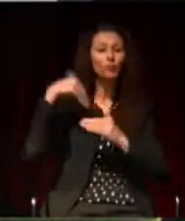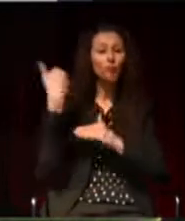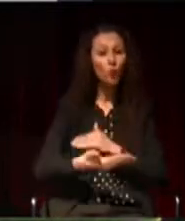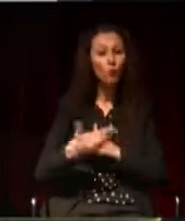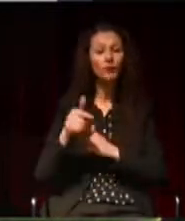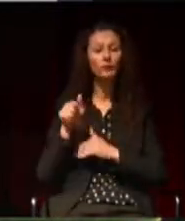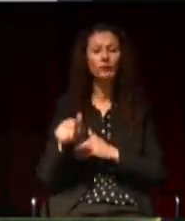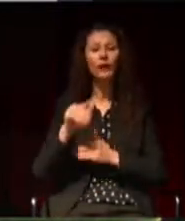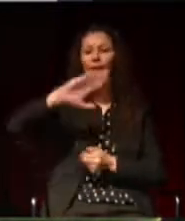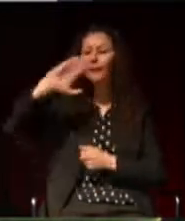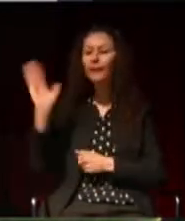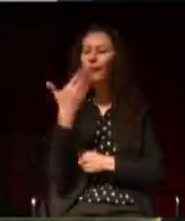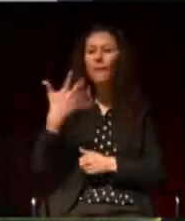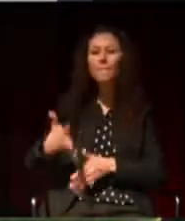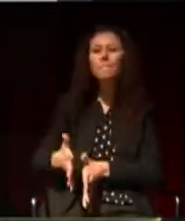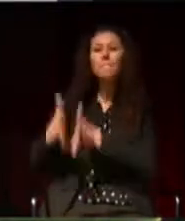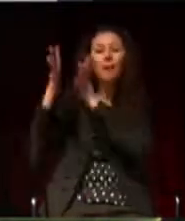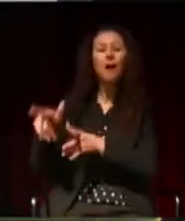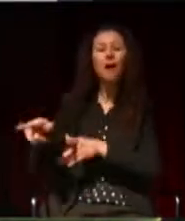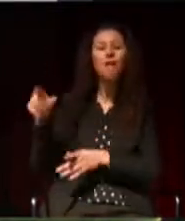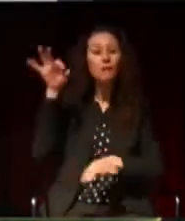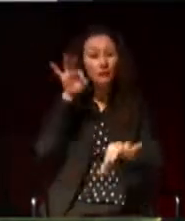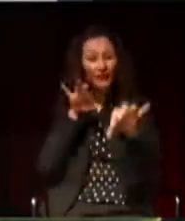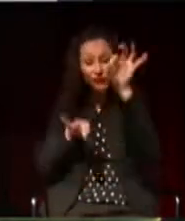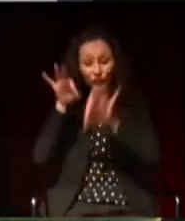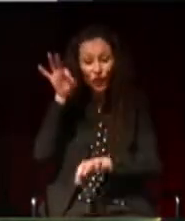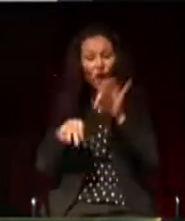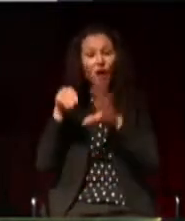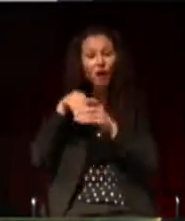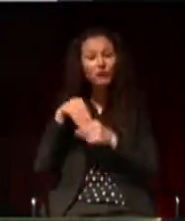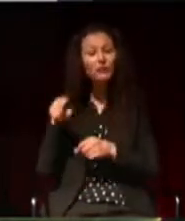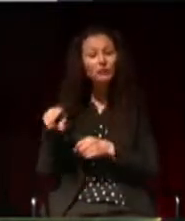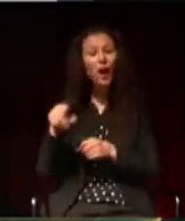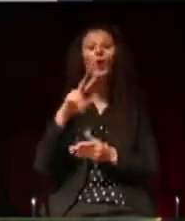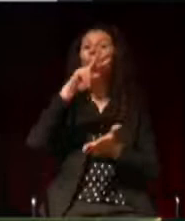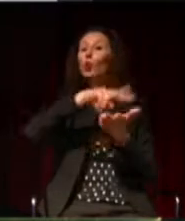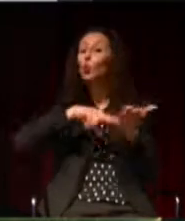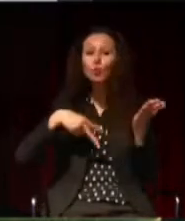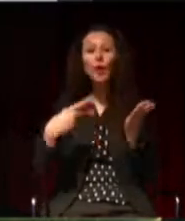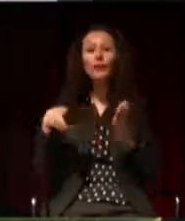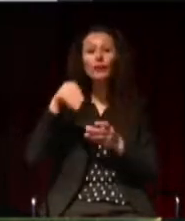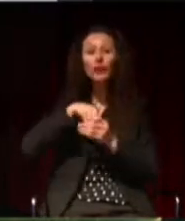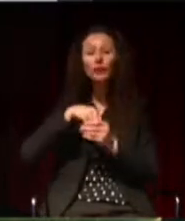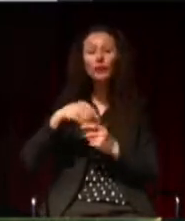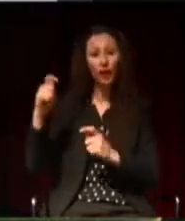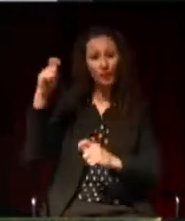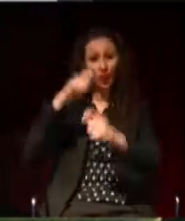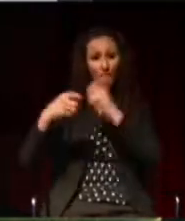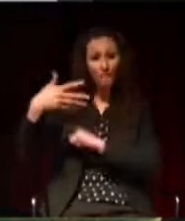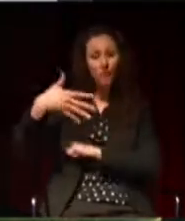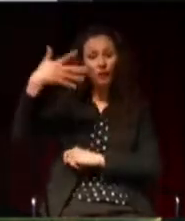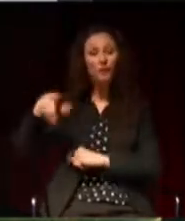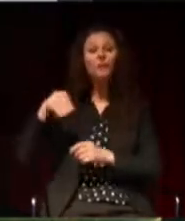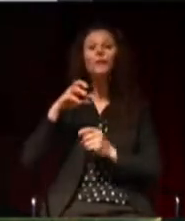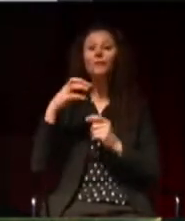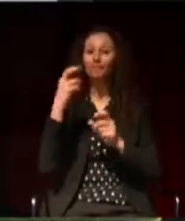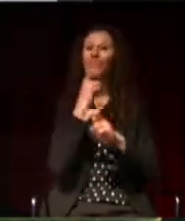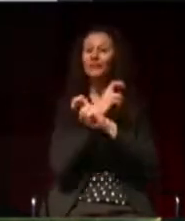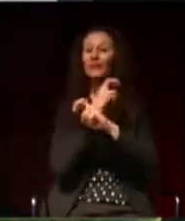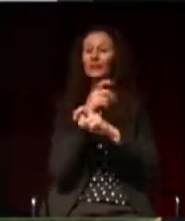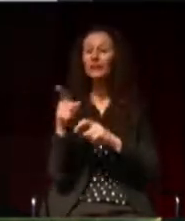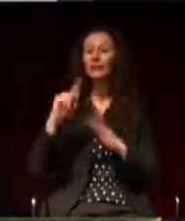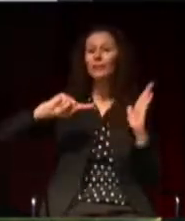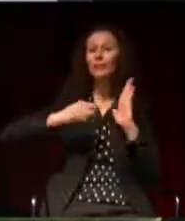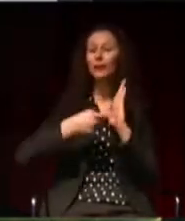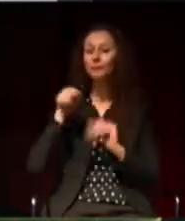sonrasında yıkılan binaları incelediğimizde özellikle ruhsatlı yapıların da risk grubunda olduğunu